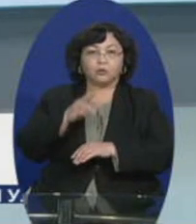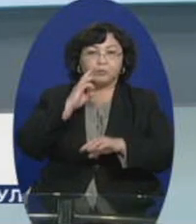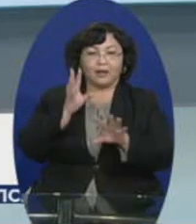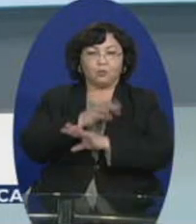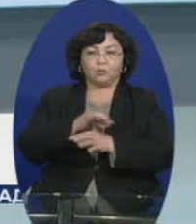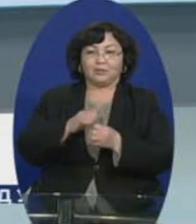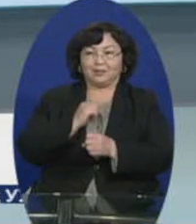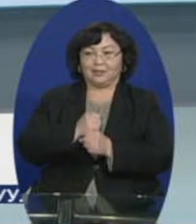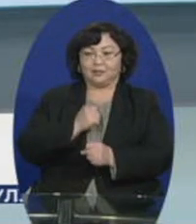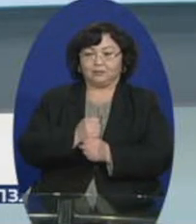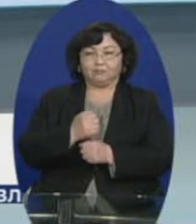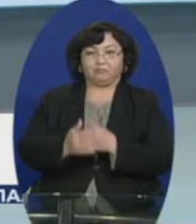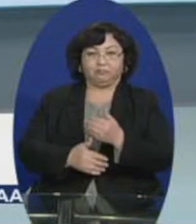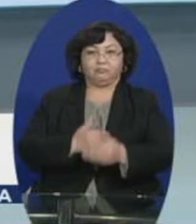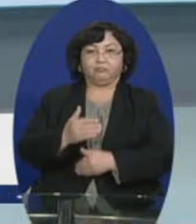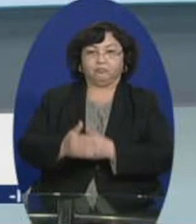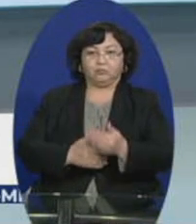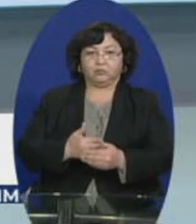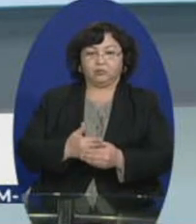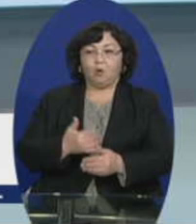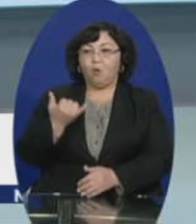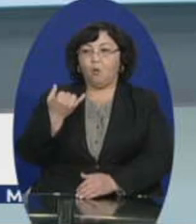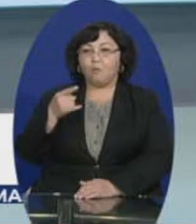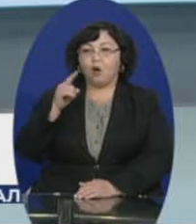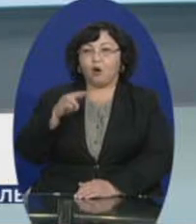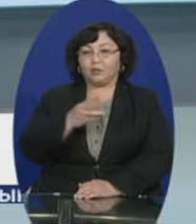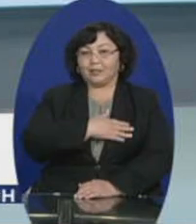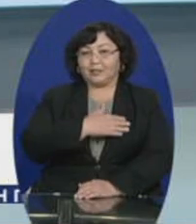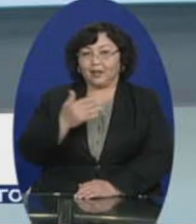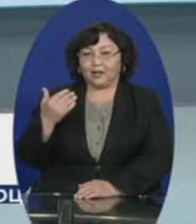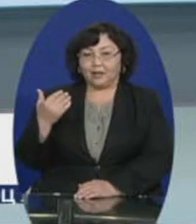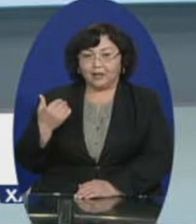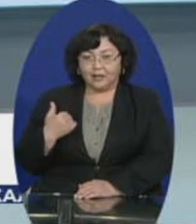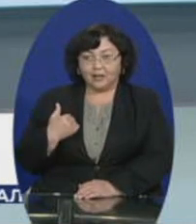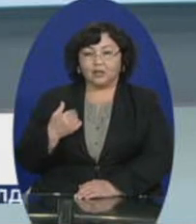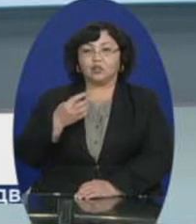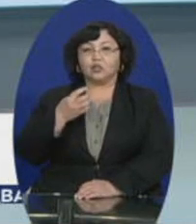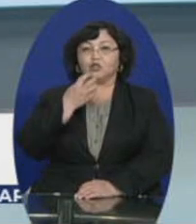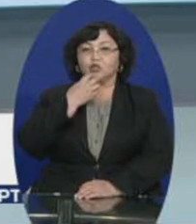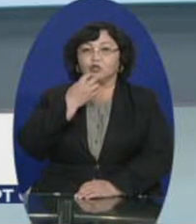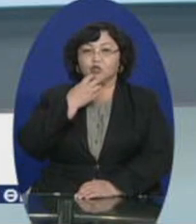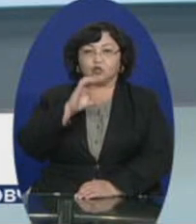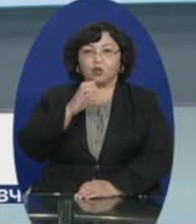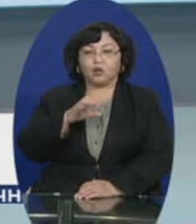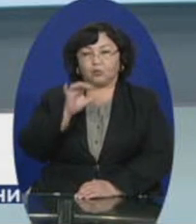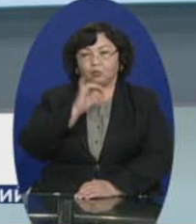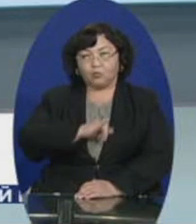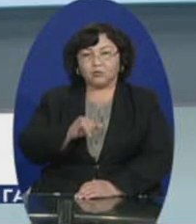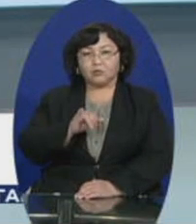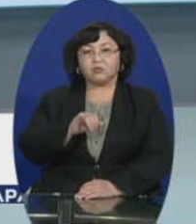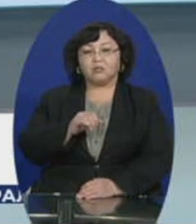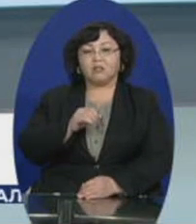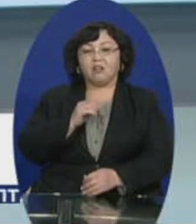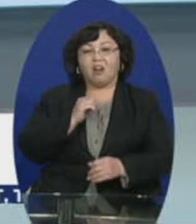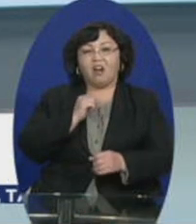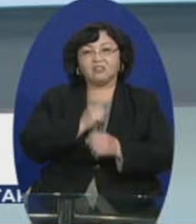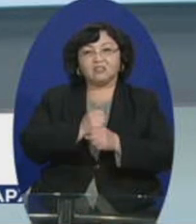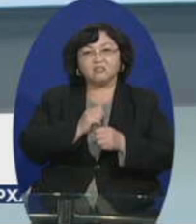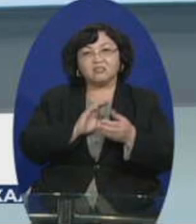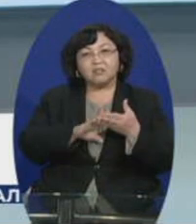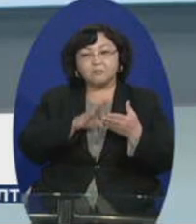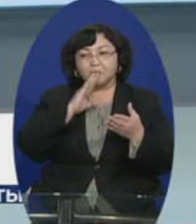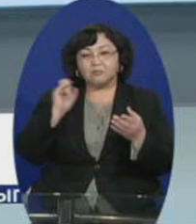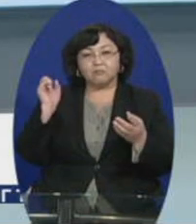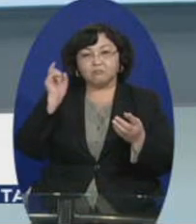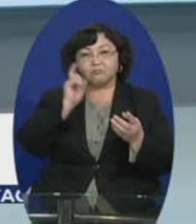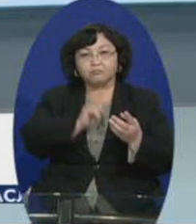эхлүүлсэн байна. Нийслэлийн засаг дарга бүгд Улаанбаатар хотын захирч Сумья Азар бүгд найрамдах Солонгос улсад хийж байгаа албан ёсны альчлын үеэр хоёр орны